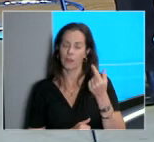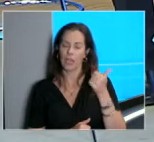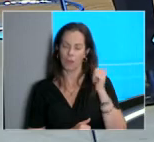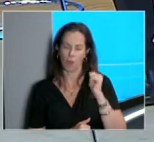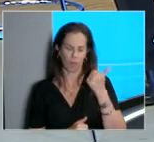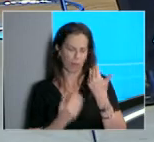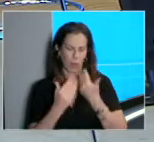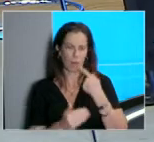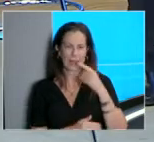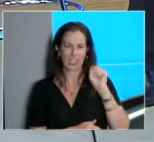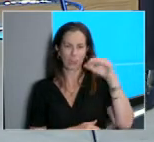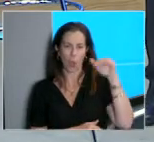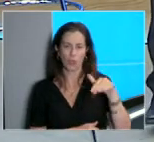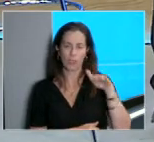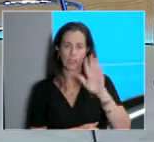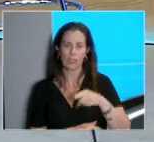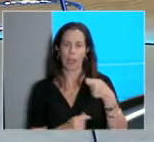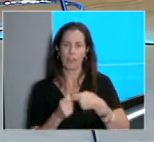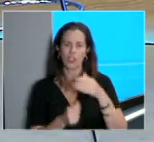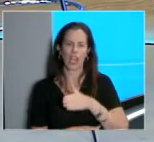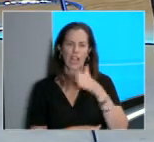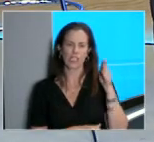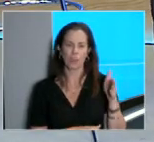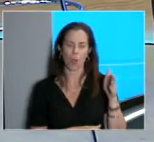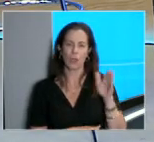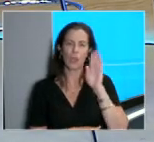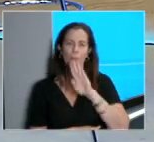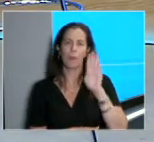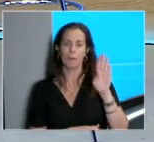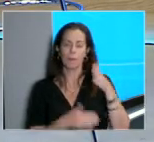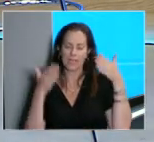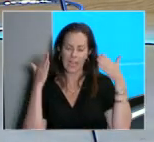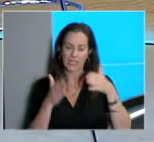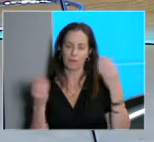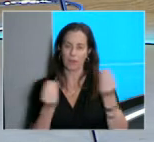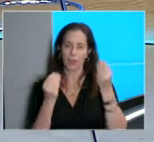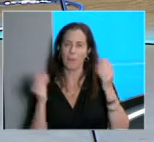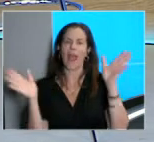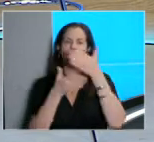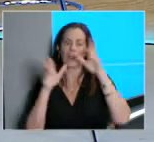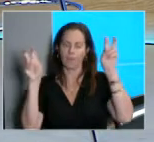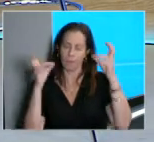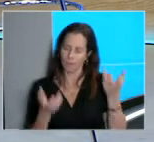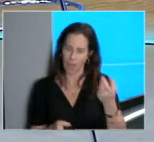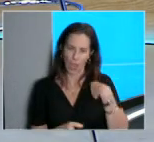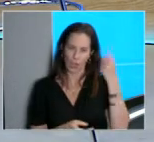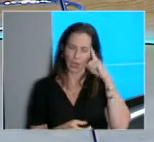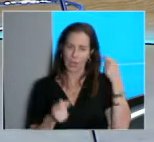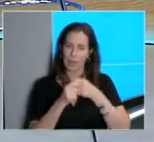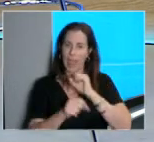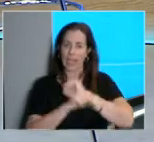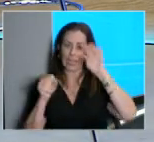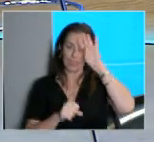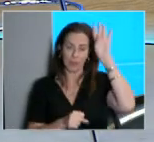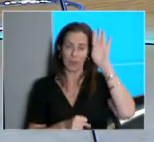קודם, וזה גם בא משמאל על כך שנתניהו מתעסק בדברים אמורפיים. אז אני לא יודע לגבי הגרעין